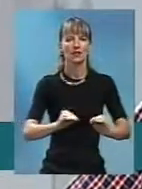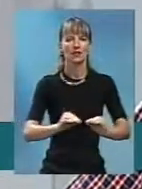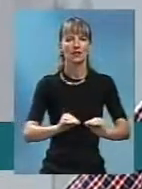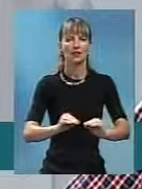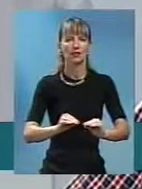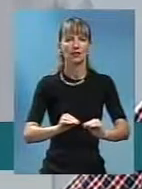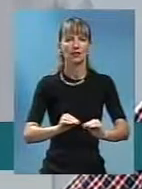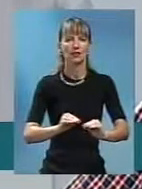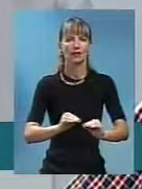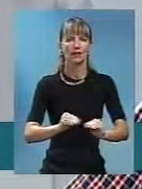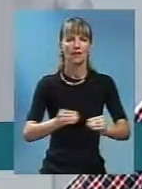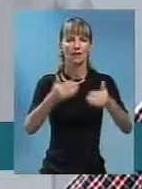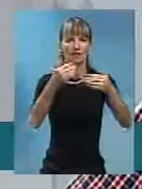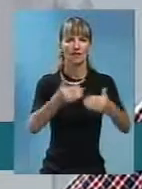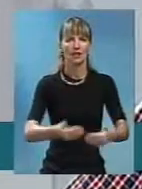вітрини